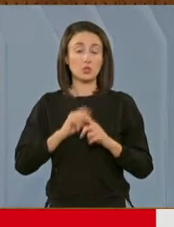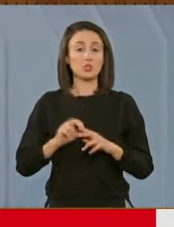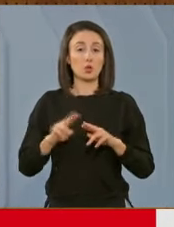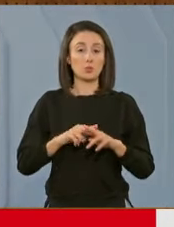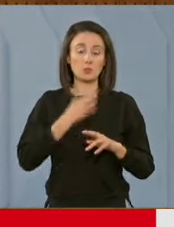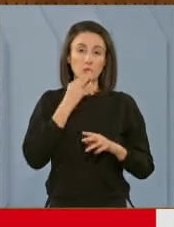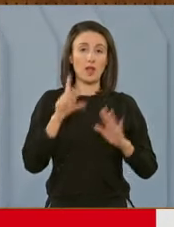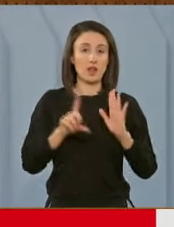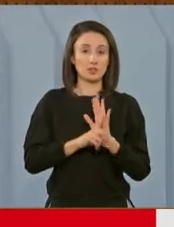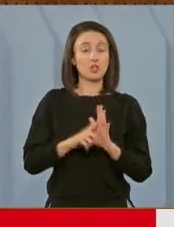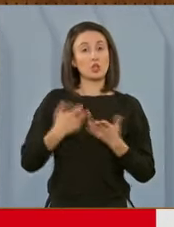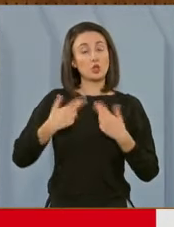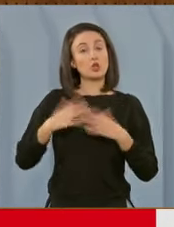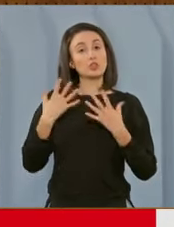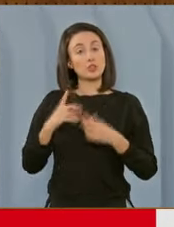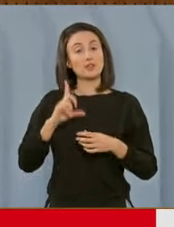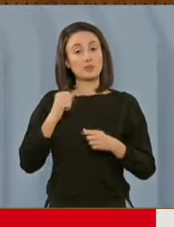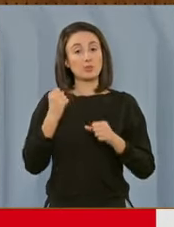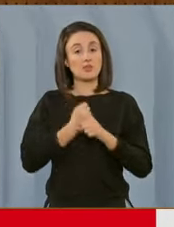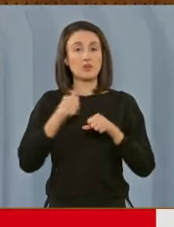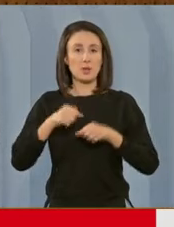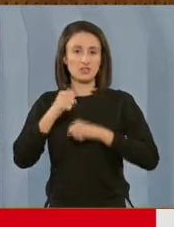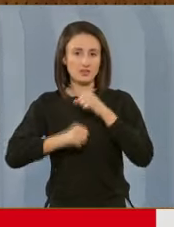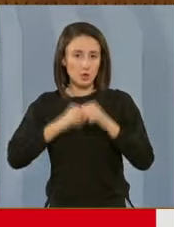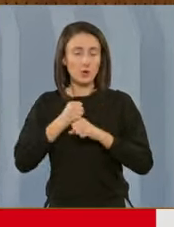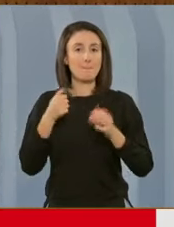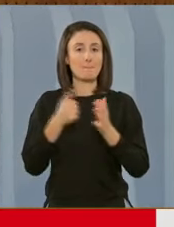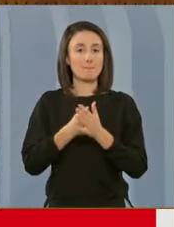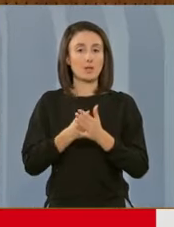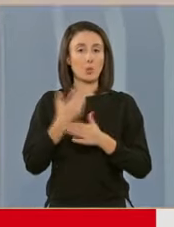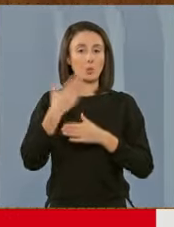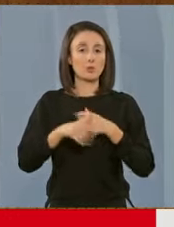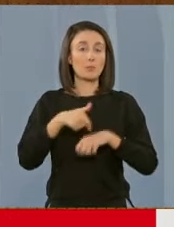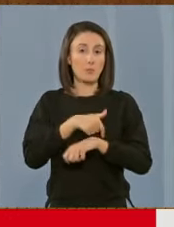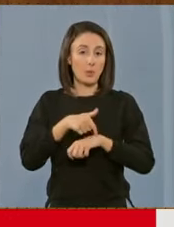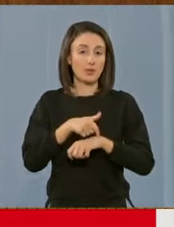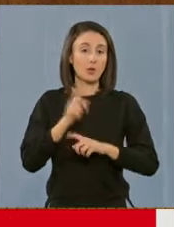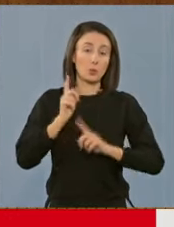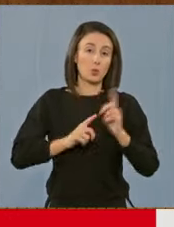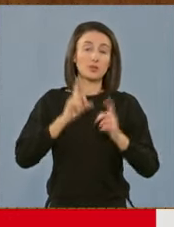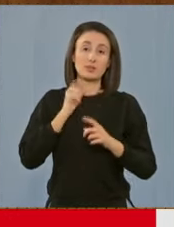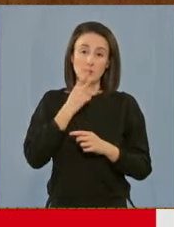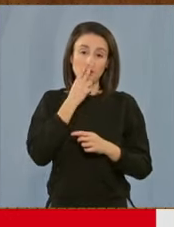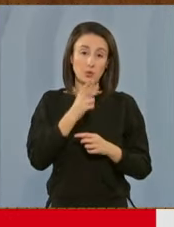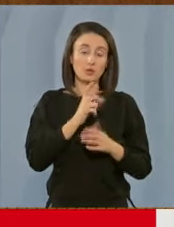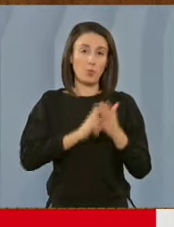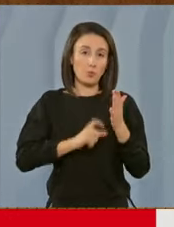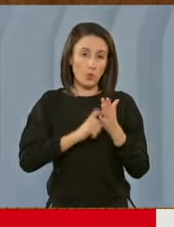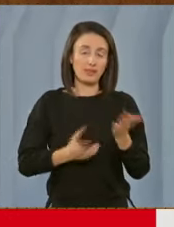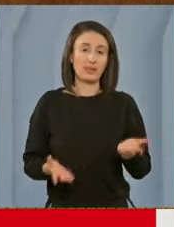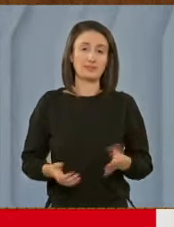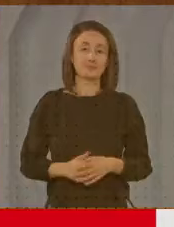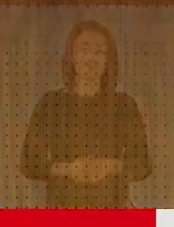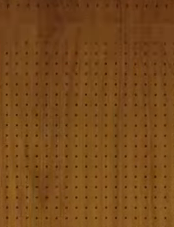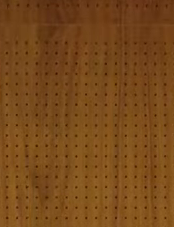cum spune legea. Noi trebuie să ne facem aici datoria până ultimul moment. Din când în când trebuie să mă uit la buletin, da?